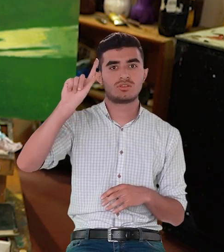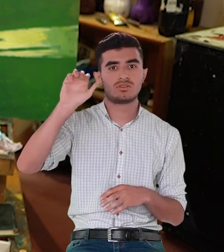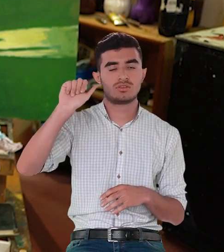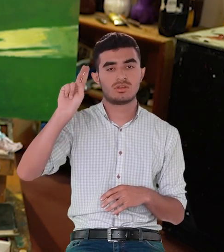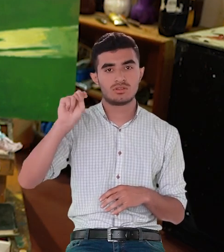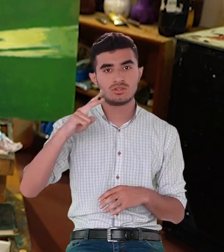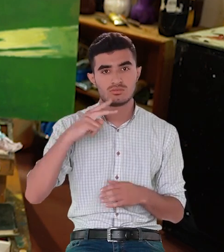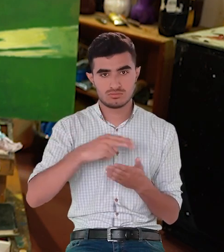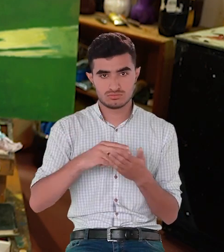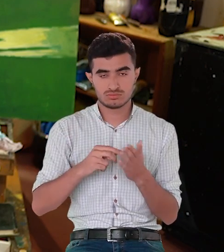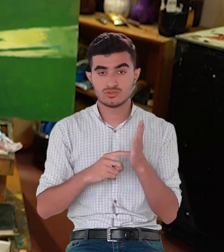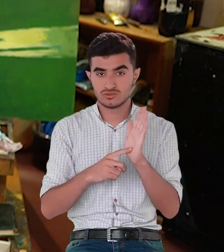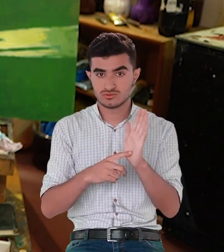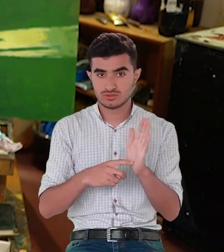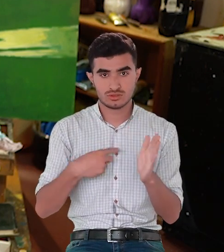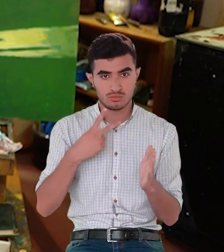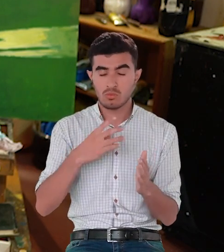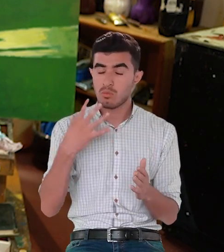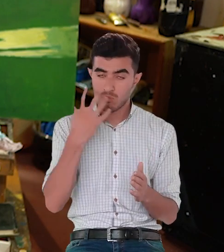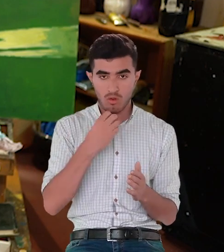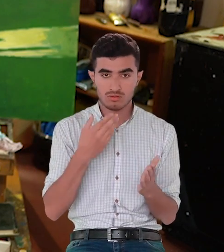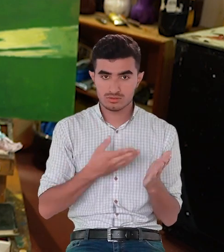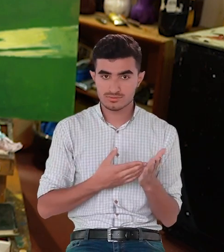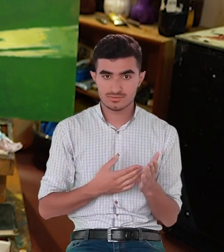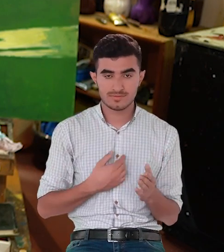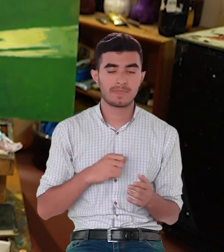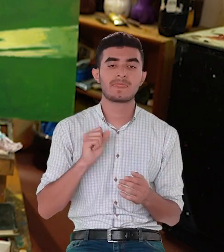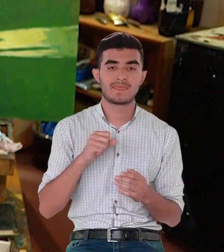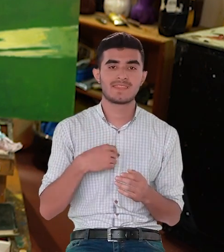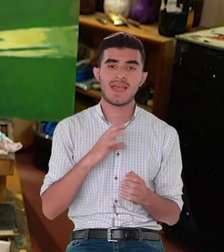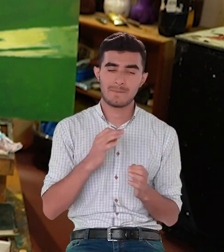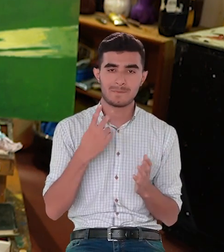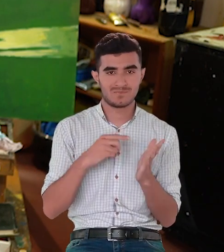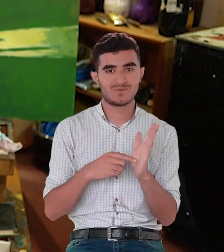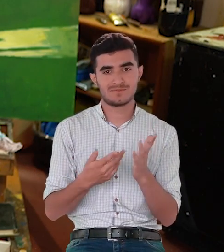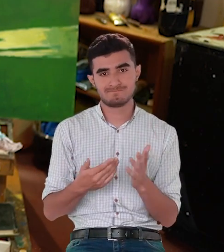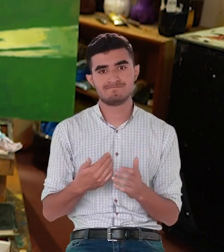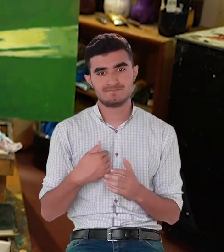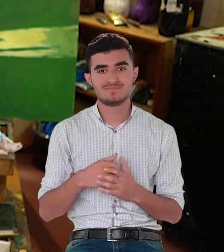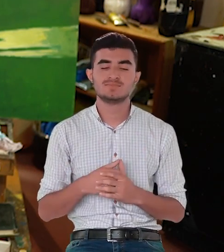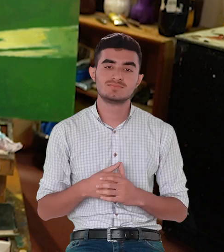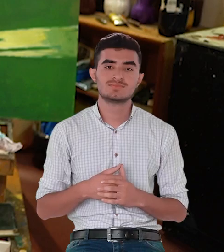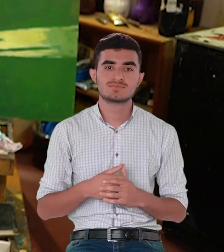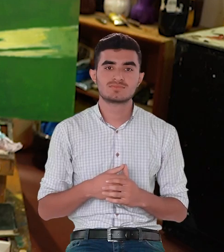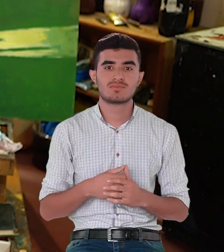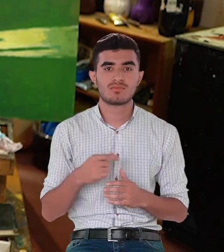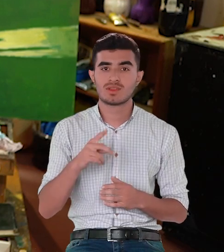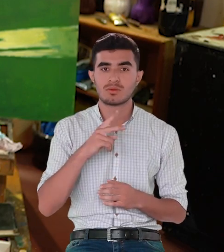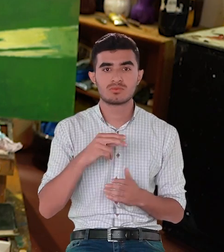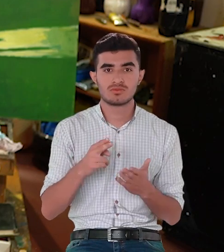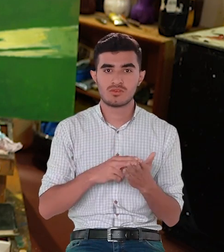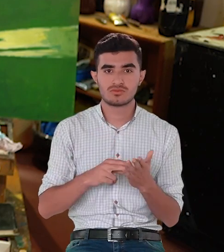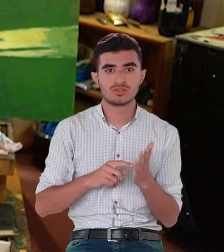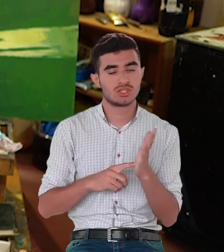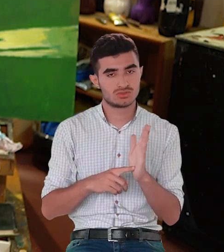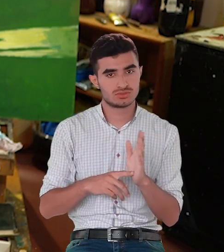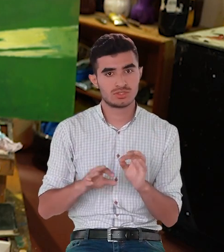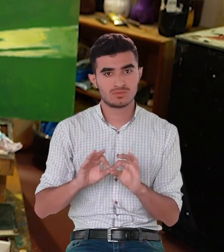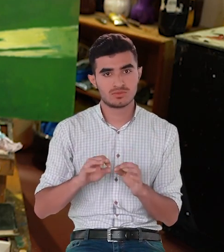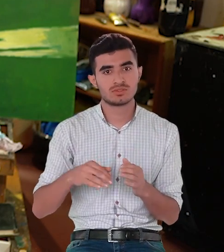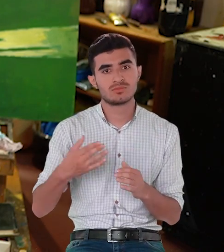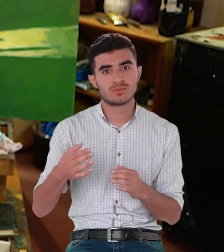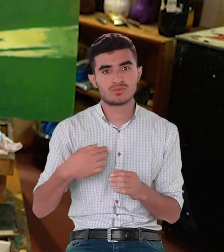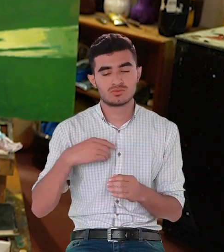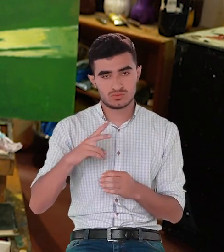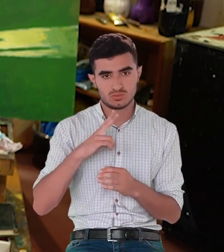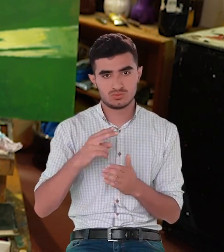ٹیپو سلطان کی تصویر دیکھے تھے، کہتے بہت خوبصورت ہے یہ. اچھا میں نے کہا بس یہ دیکھ رہی ہے. وہ میں نے اپنے